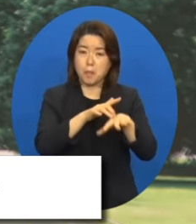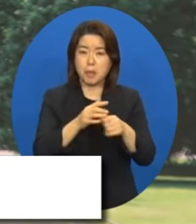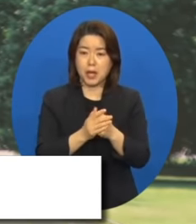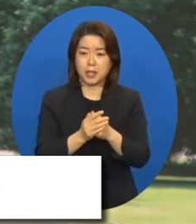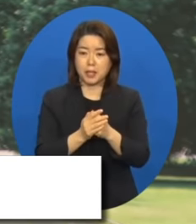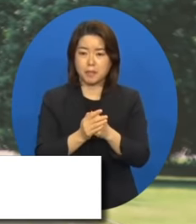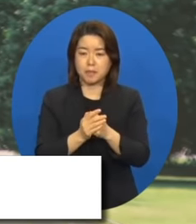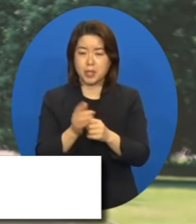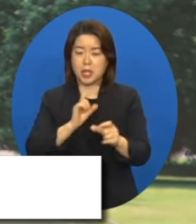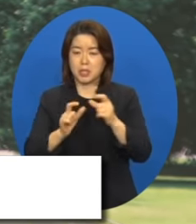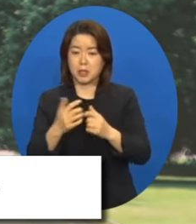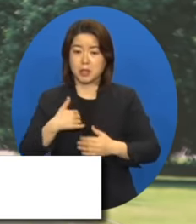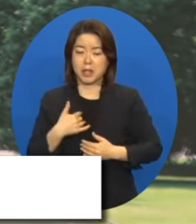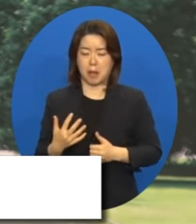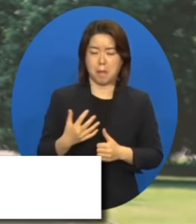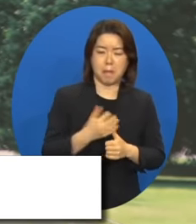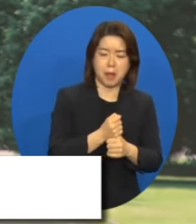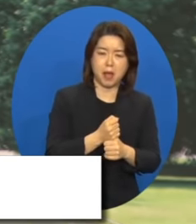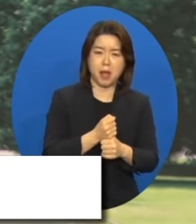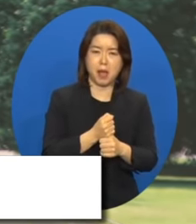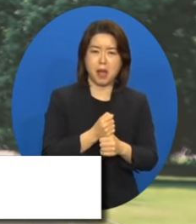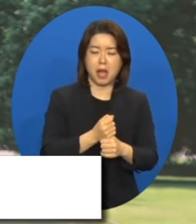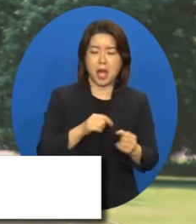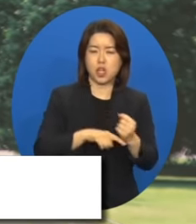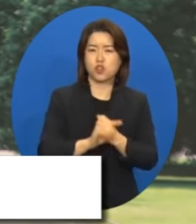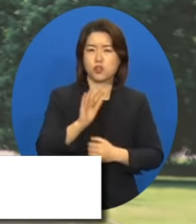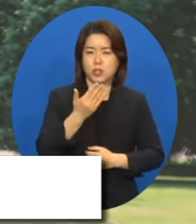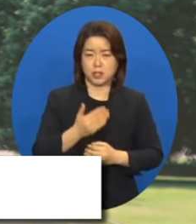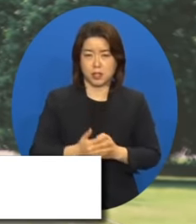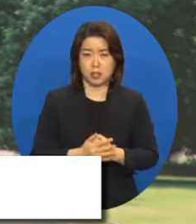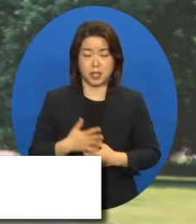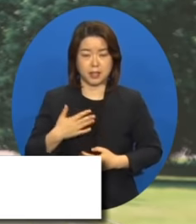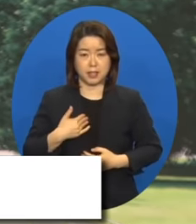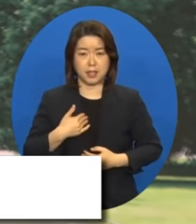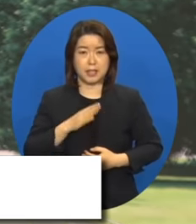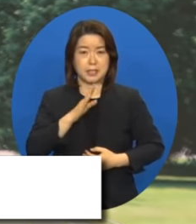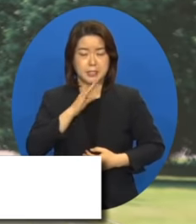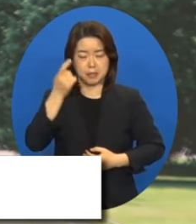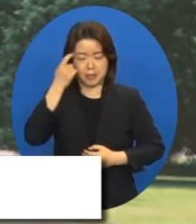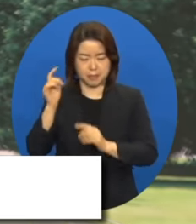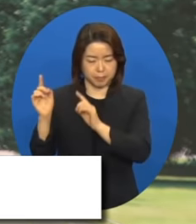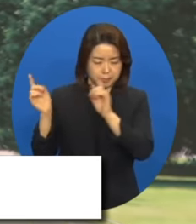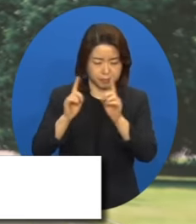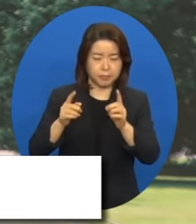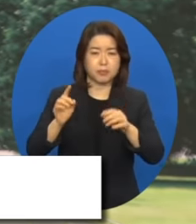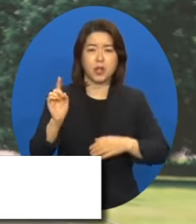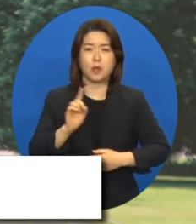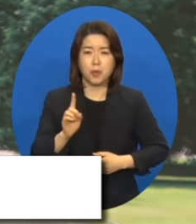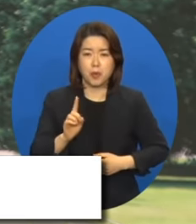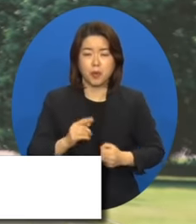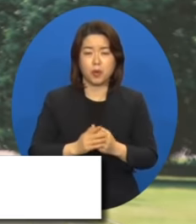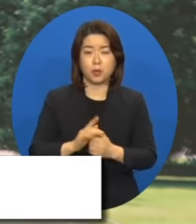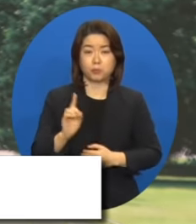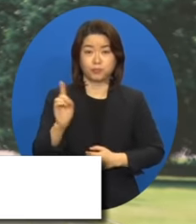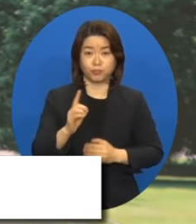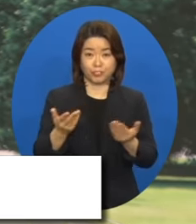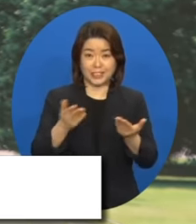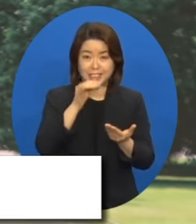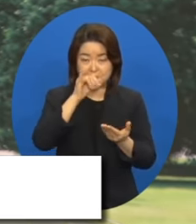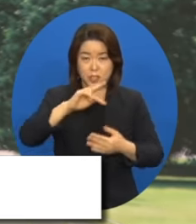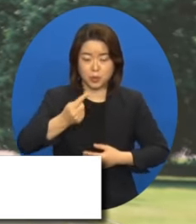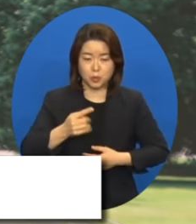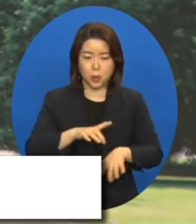거꾸로 사로잡히는 것입니다. 우리가 정말 정신 차려야 하는 것은 무슨 일이 있어도